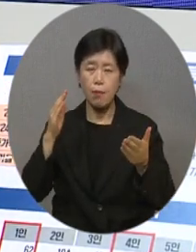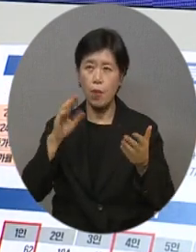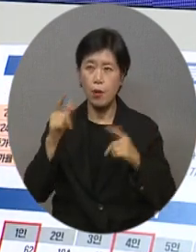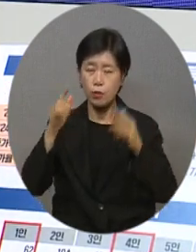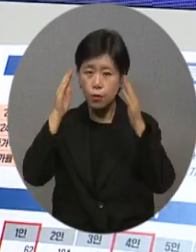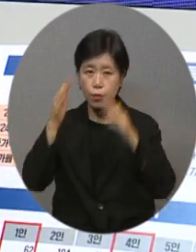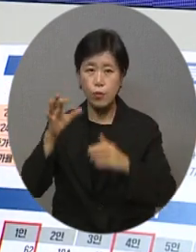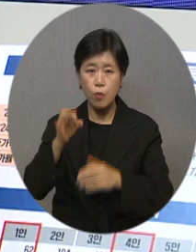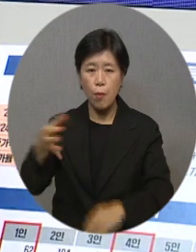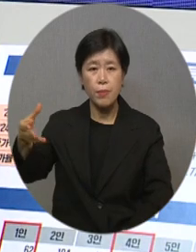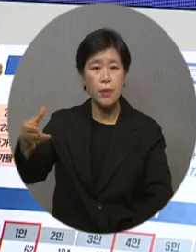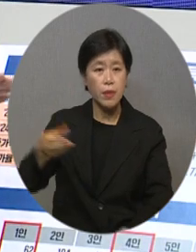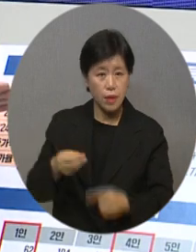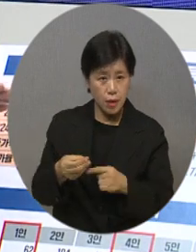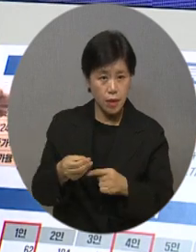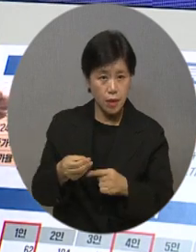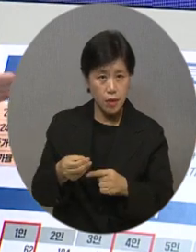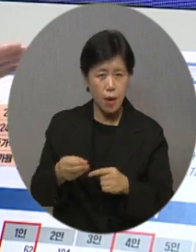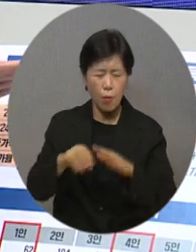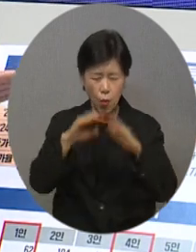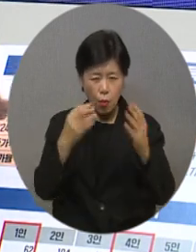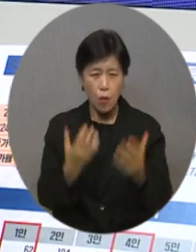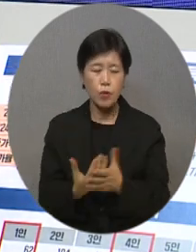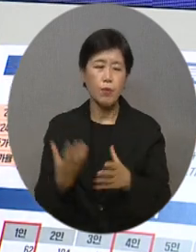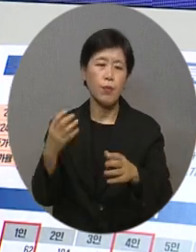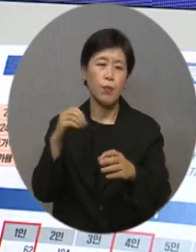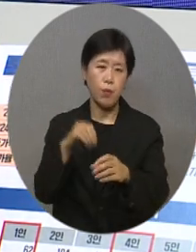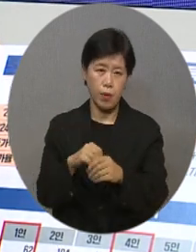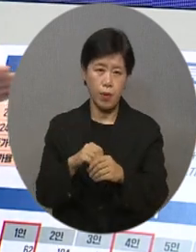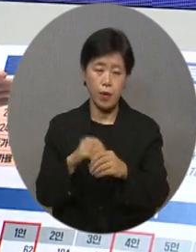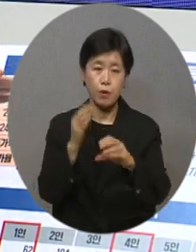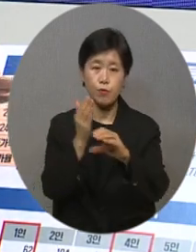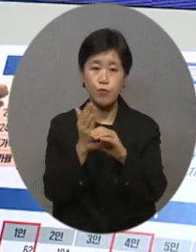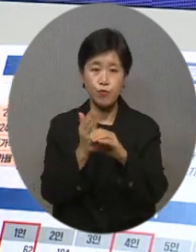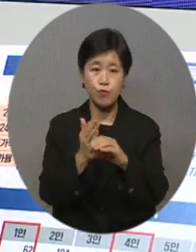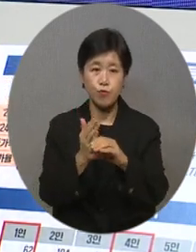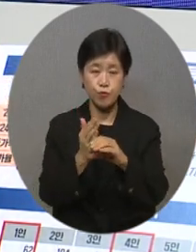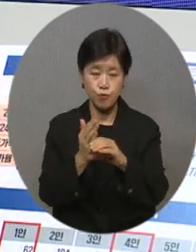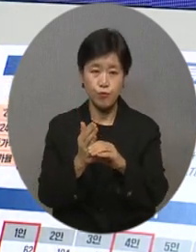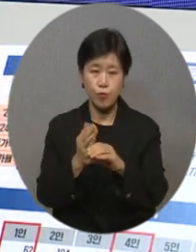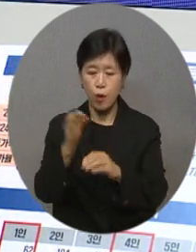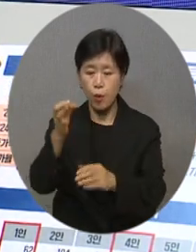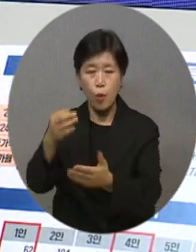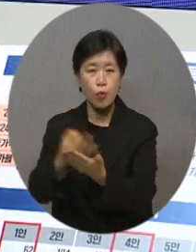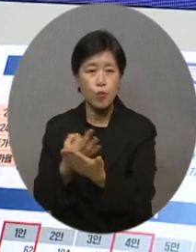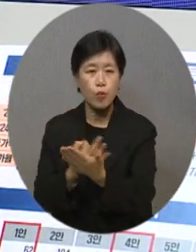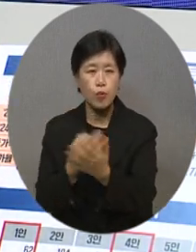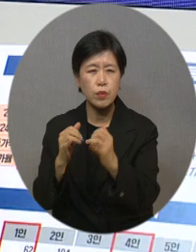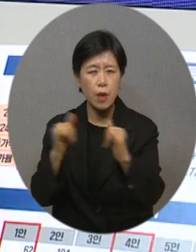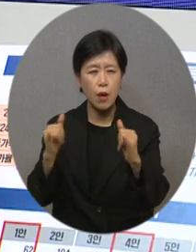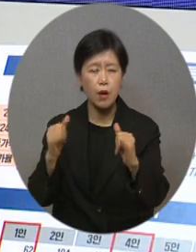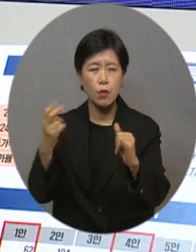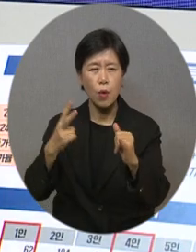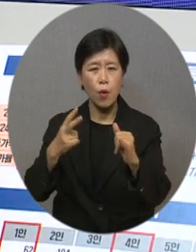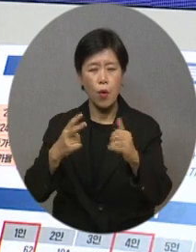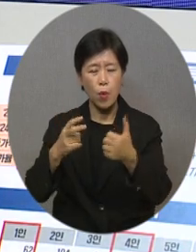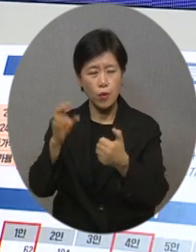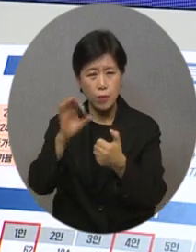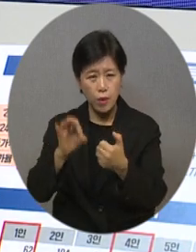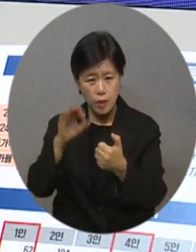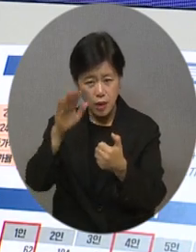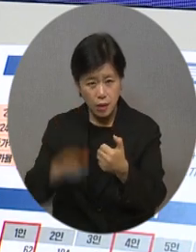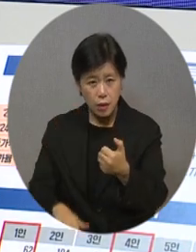기준으로 해가지고 4인 가족 기준으로 해가지고 중위소득의 30% 이하 또 50% 이하 또 우리 난임지원비